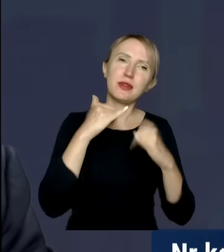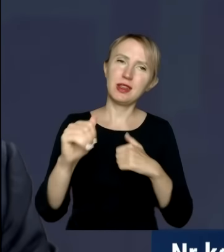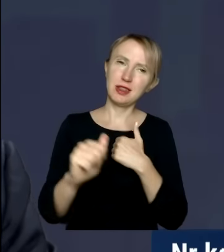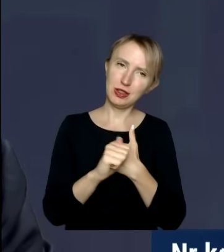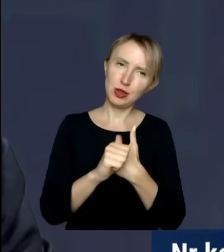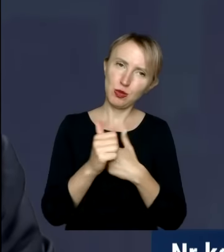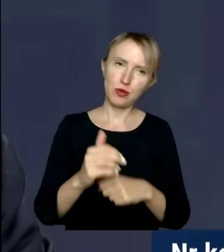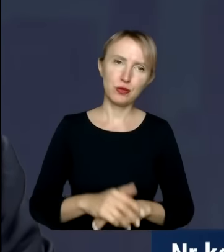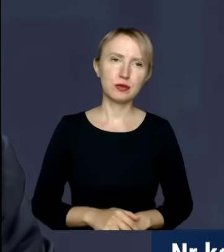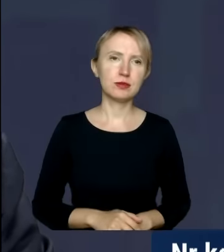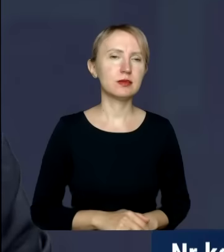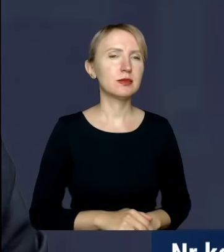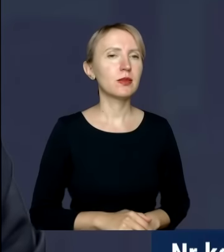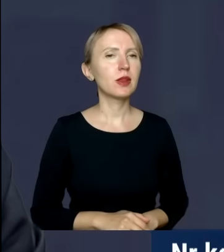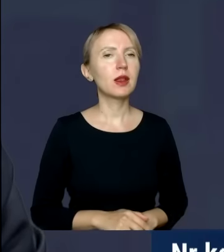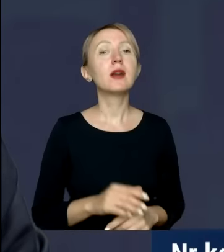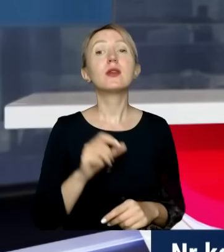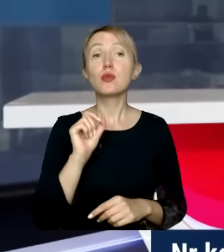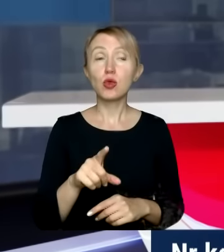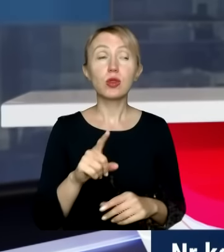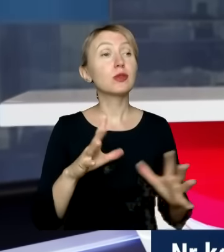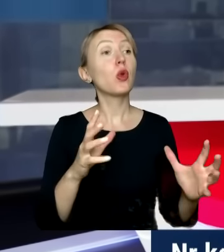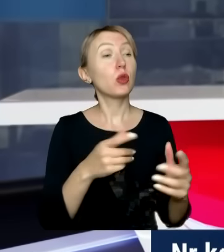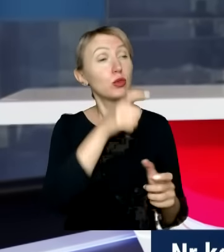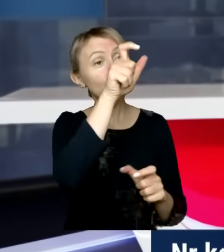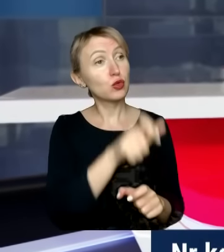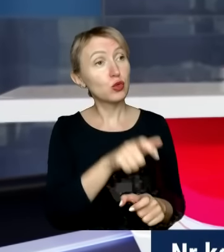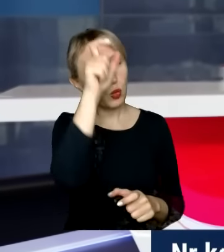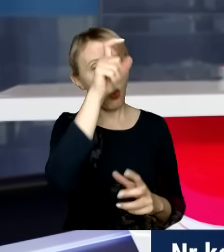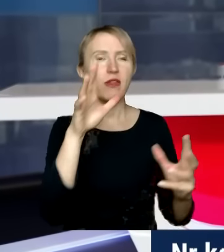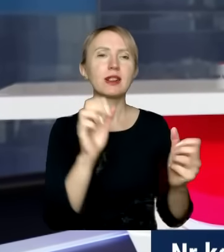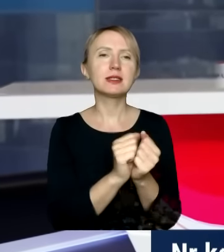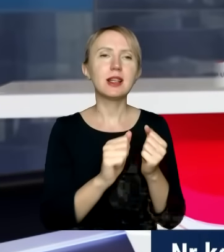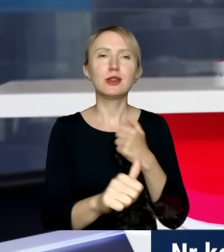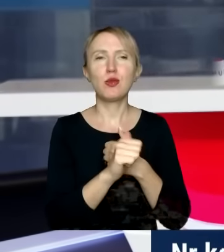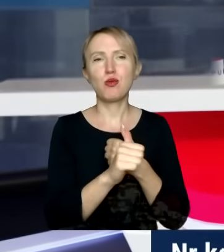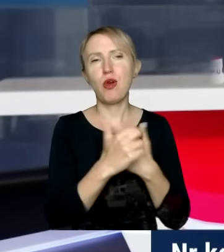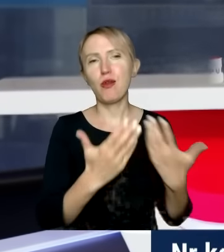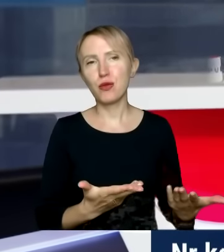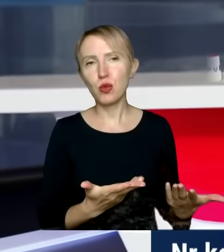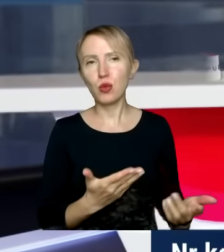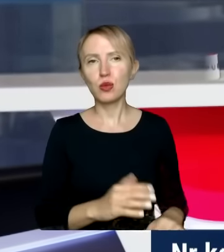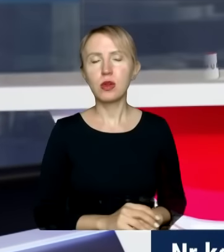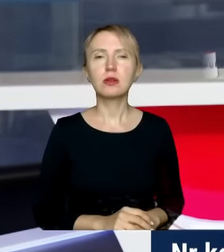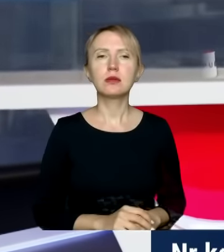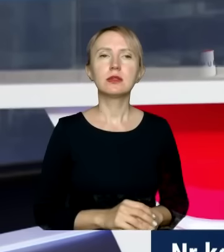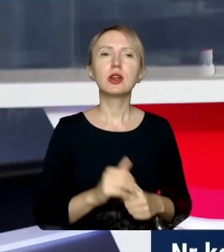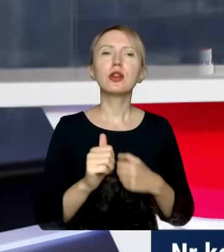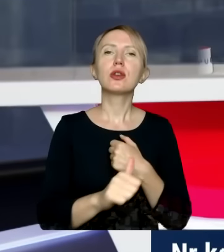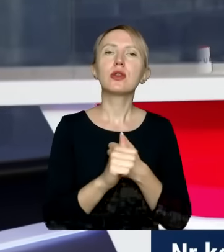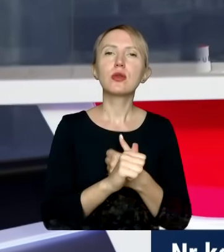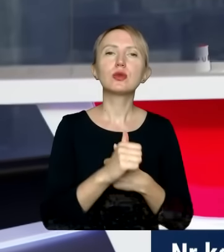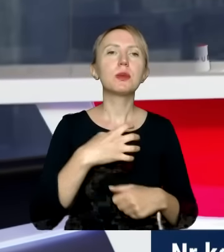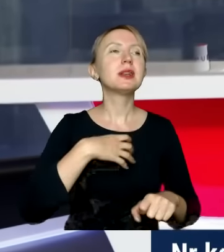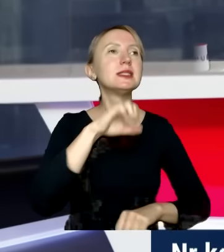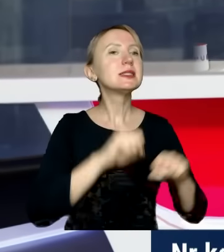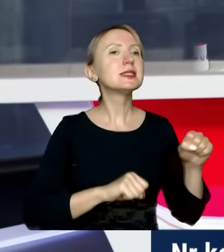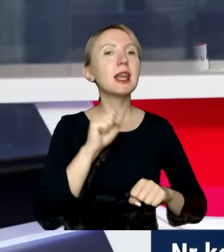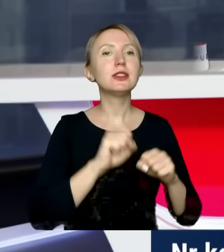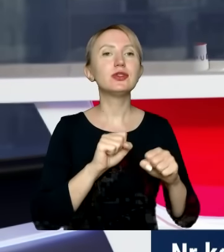odwołaniu to takie typowe Dajcie człowieka znajdzie się paragraf No powód żeby tutaj łączyć sędziego jest